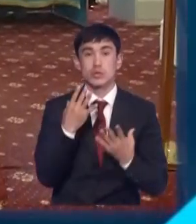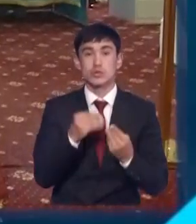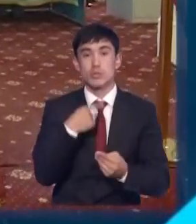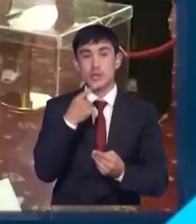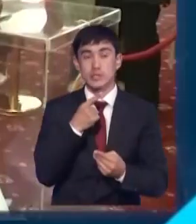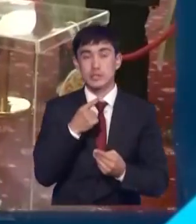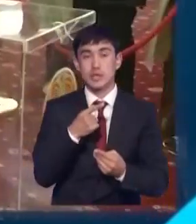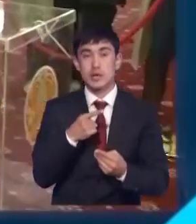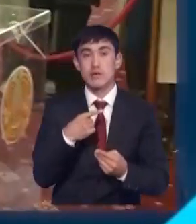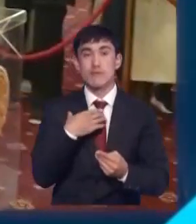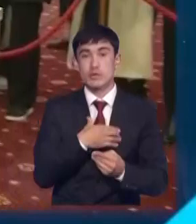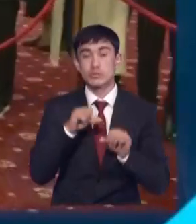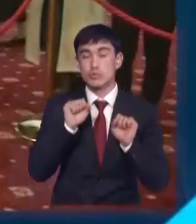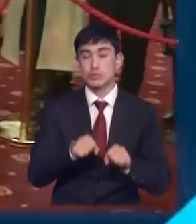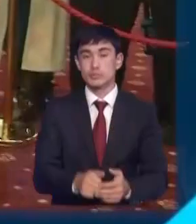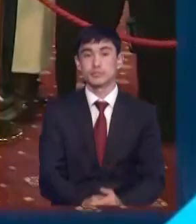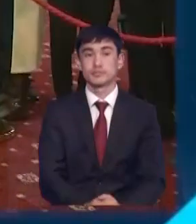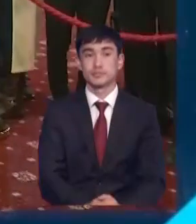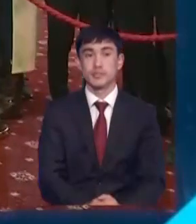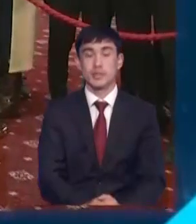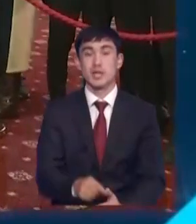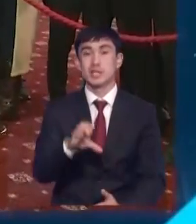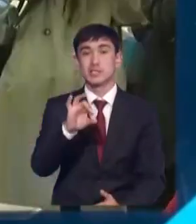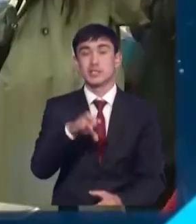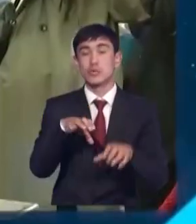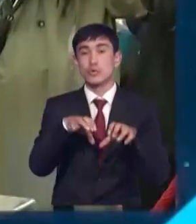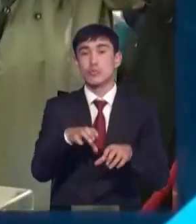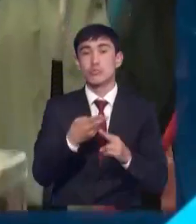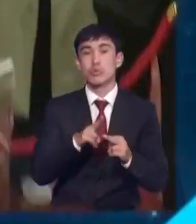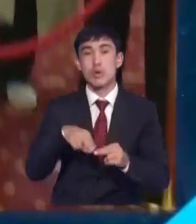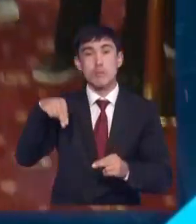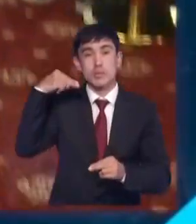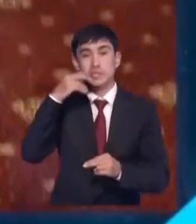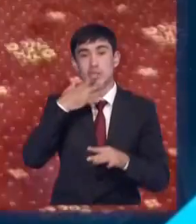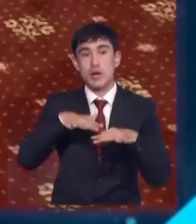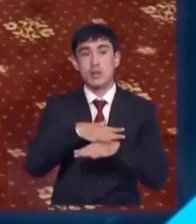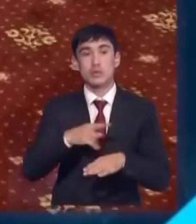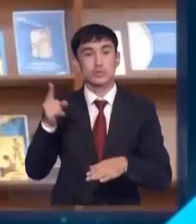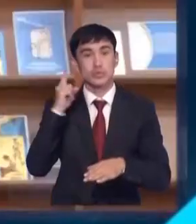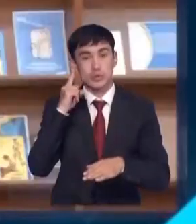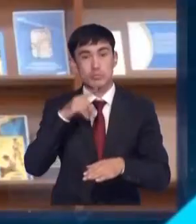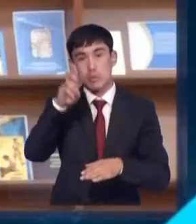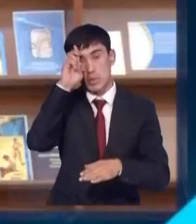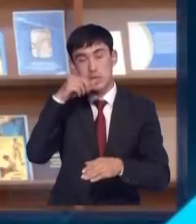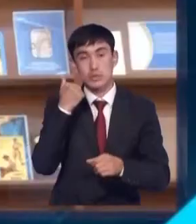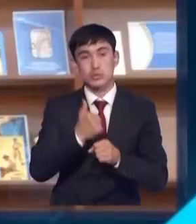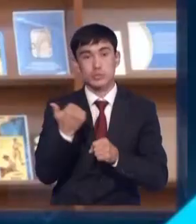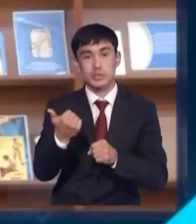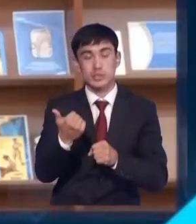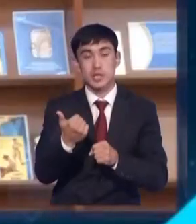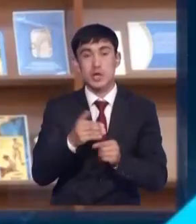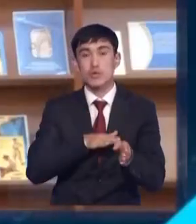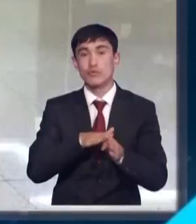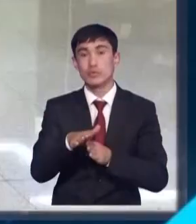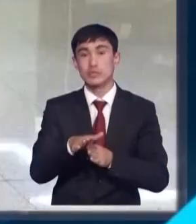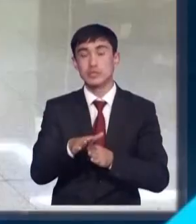айтсақ та артық болмас деген ойда. Сенат төрағасы бұл президенттің халық үніне құлақ асатын мемлекет тұжырымдамасының